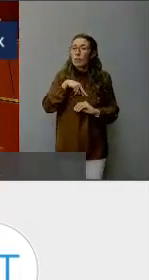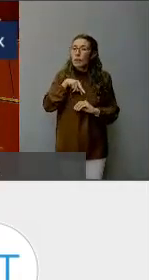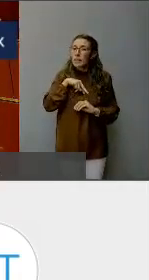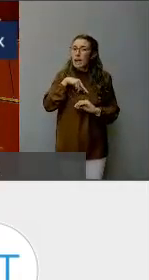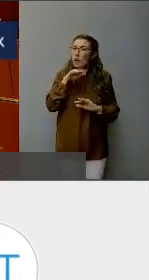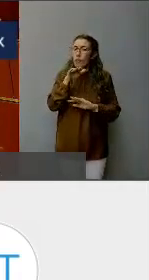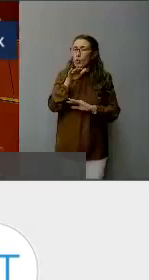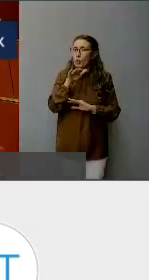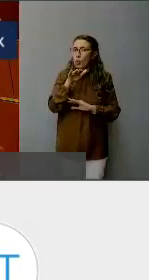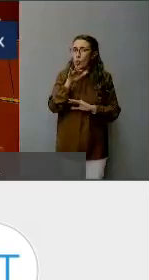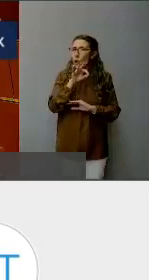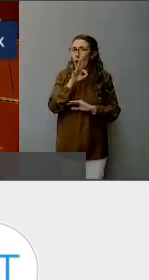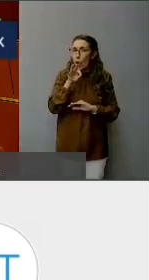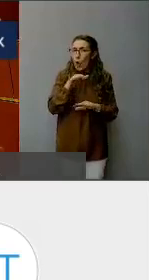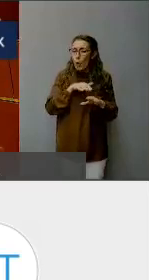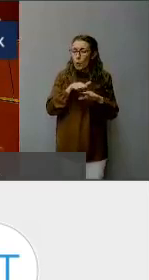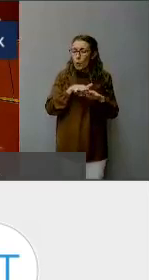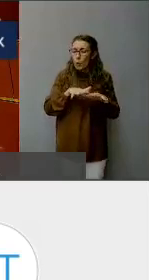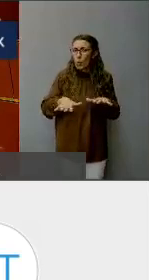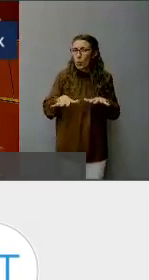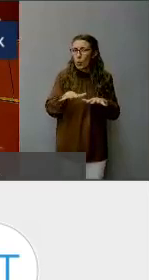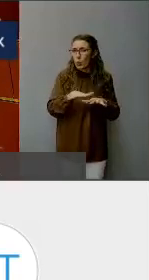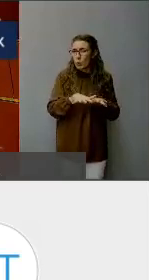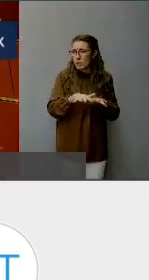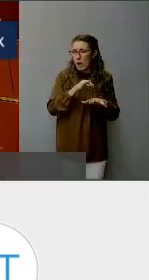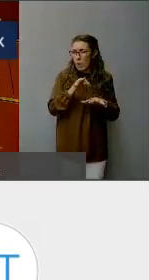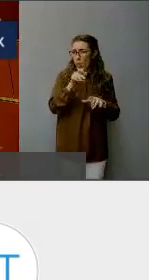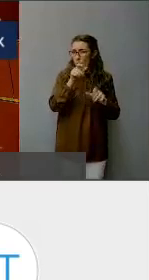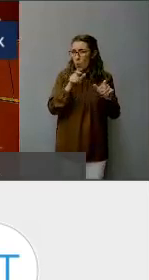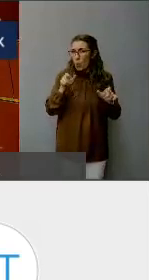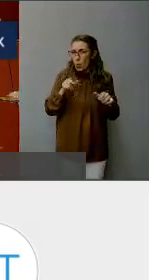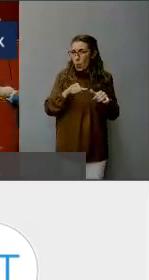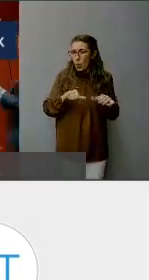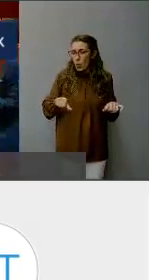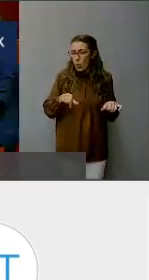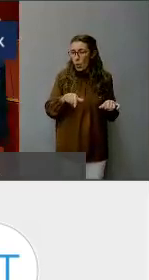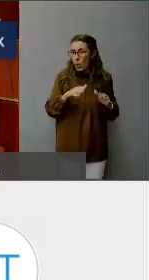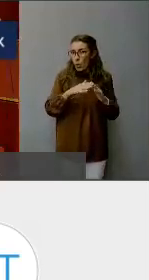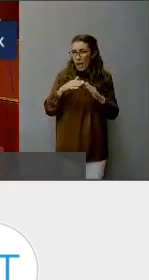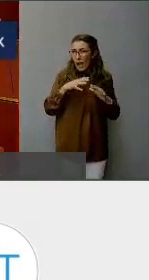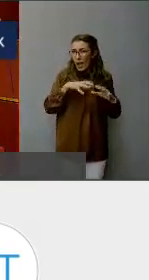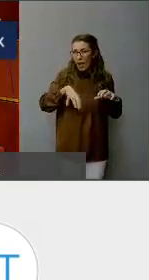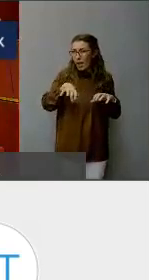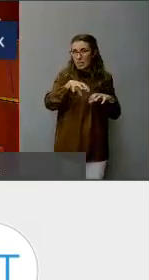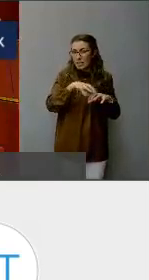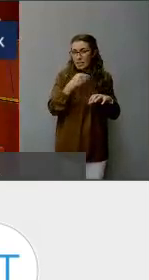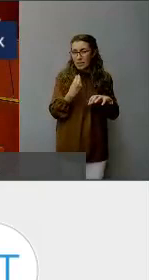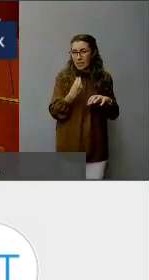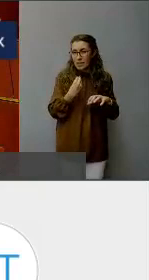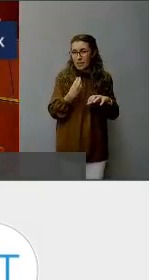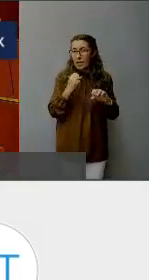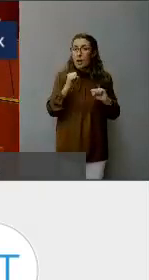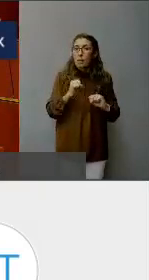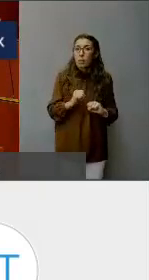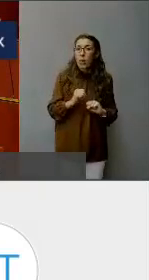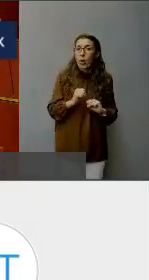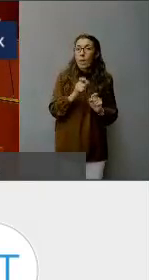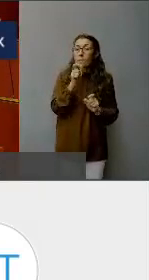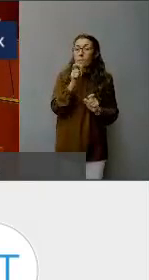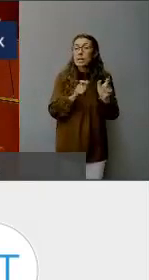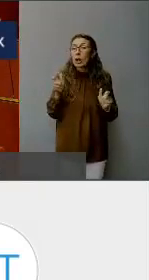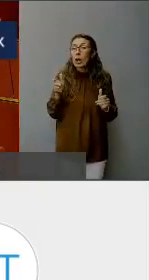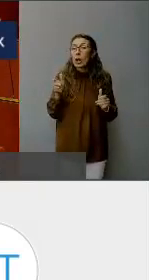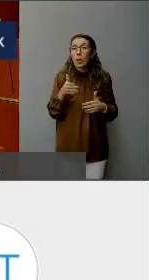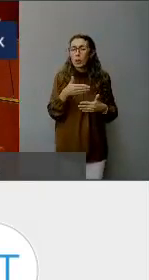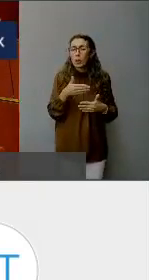o gli utilizzatori o i locatari di queste nuove villette e possono essere persone più qualunque in